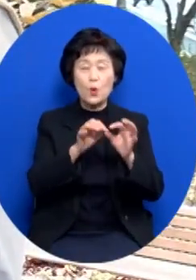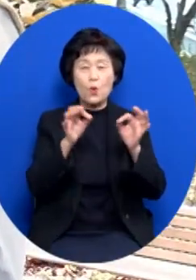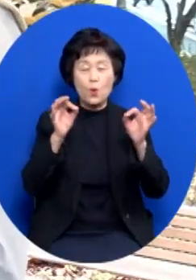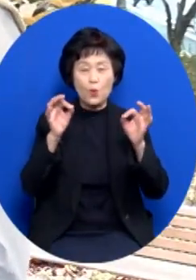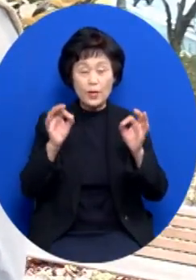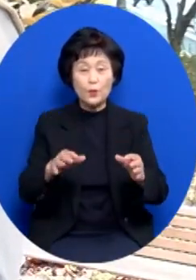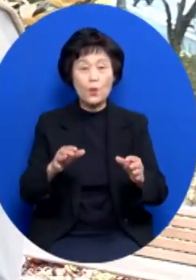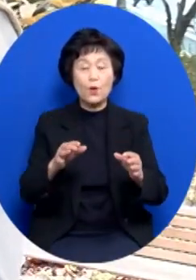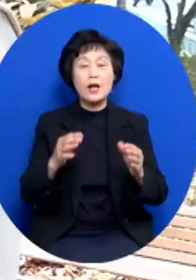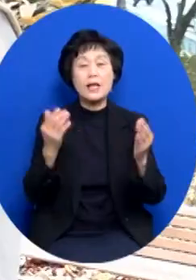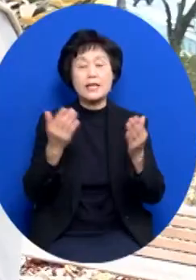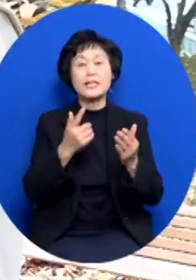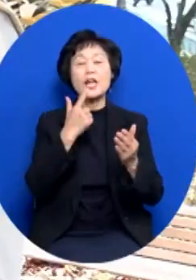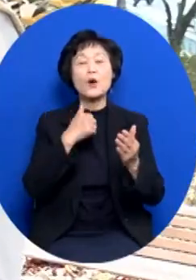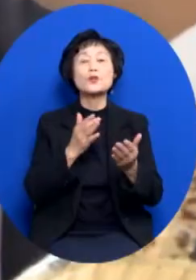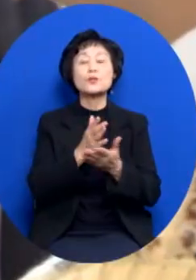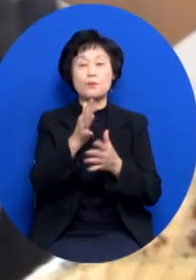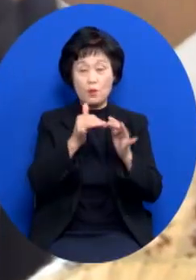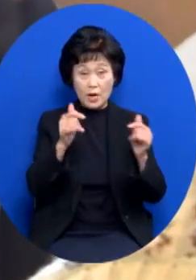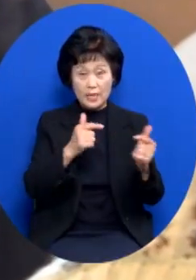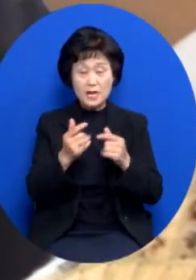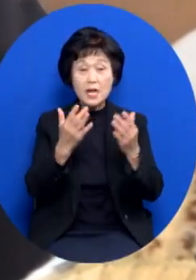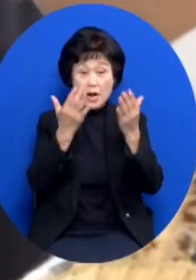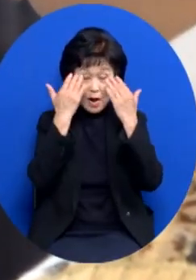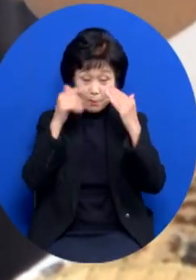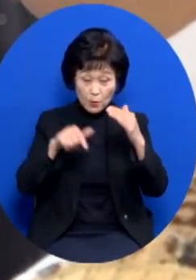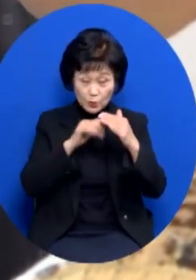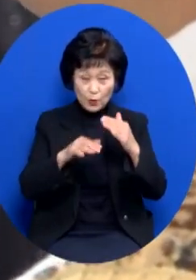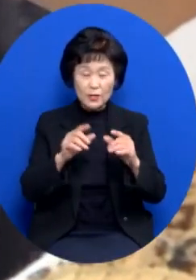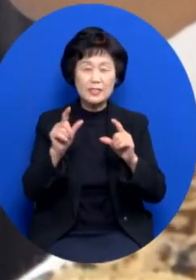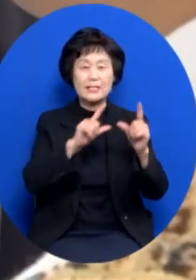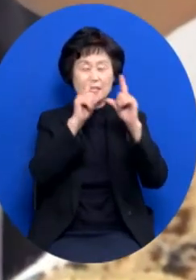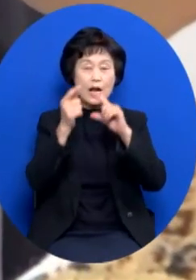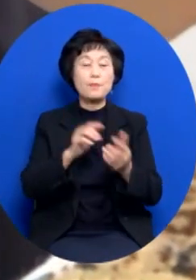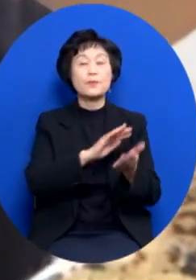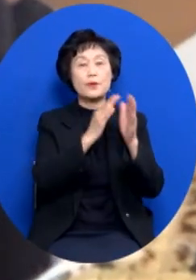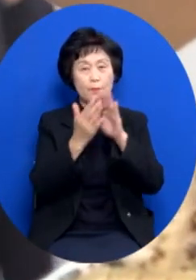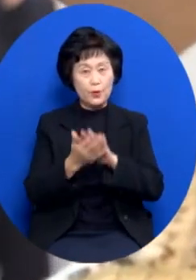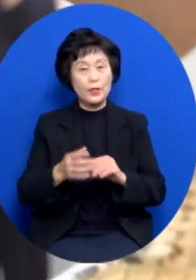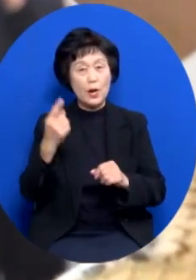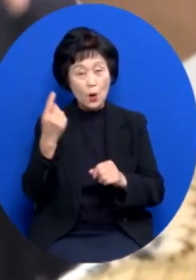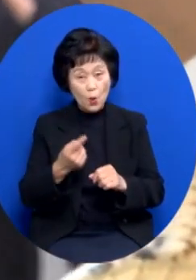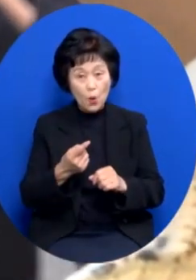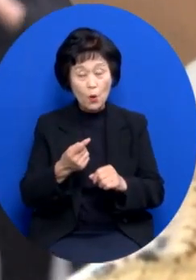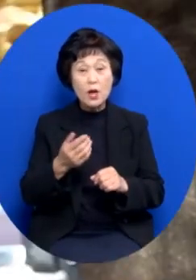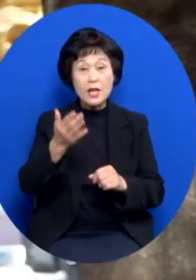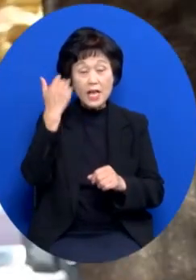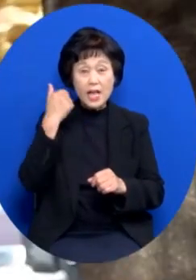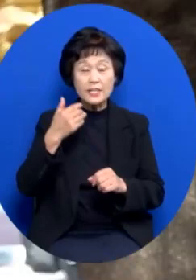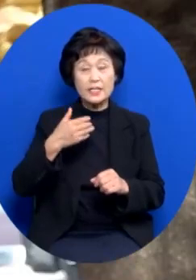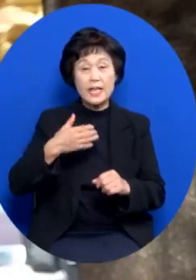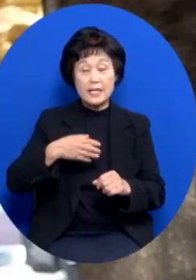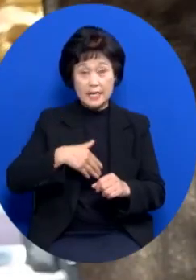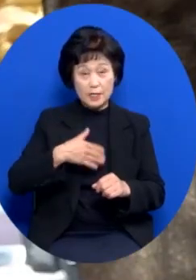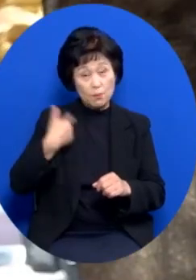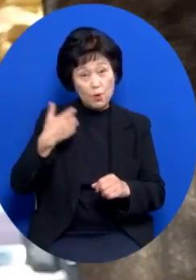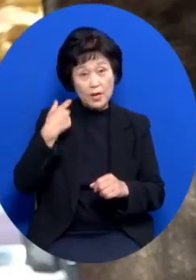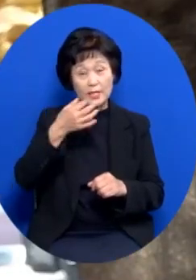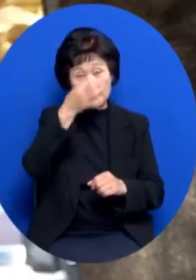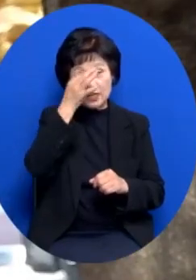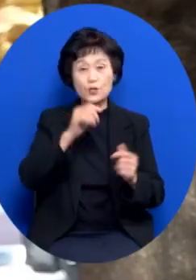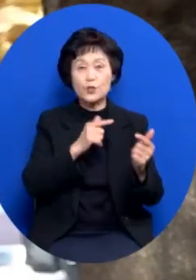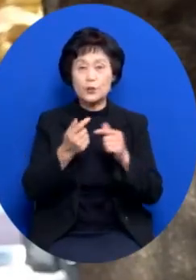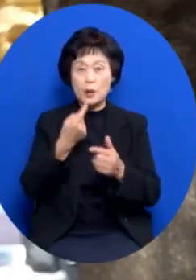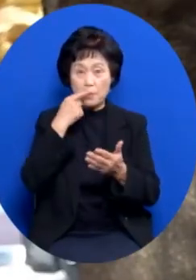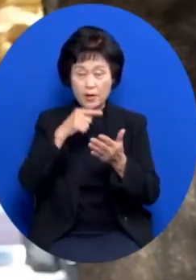몸담아온 전문가들, 감옥에서 삶이 변화되고 사회에서 몰랐던 재능까지 찾는 경우도 있다며 실제로 느낀 교정의 필요성을